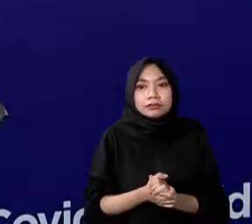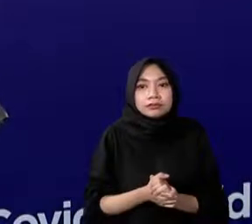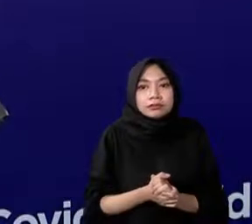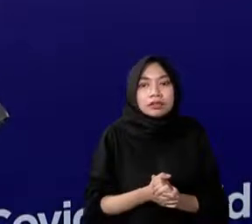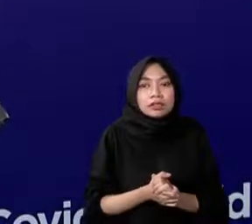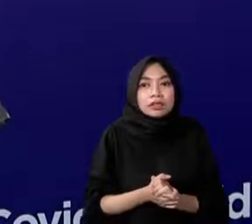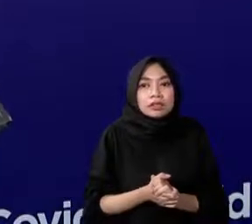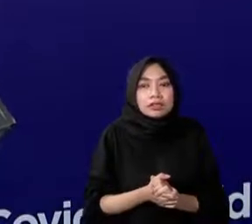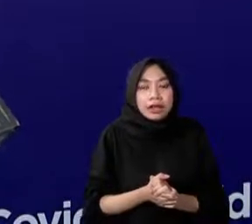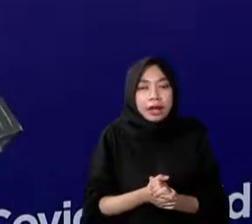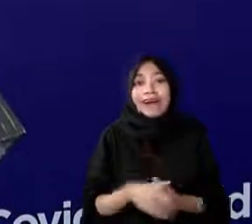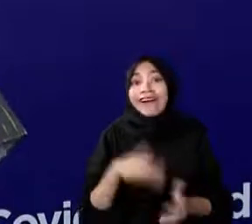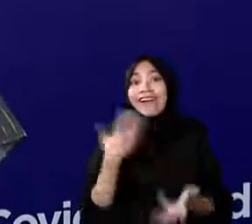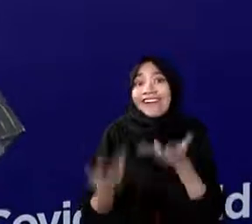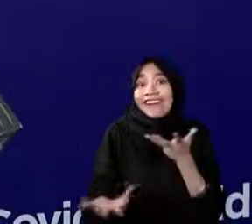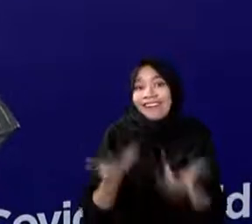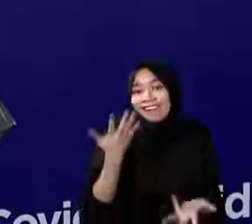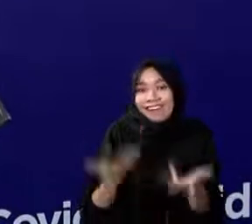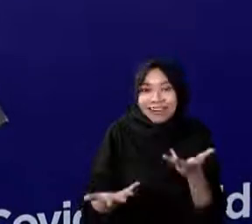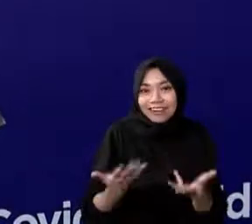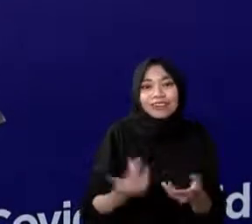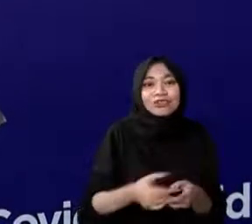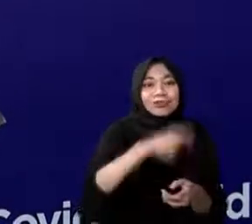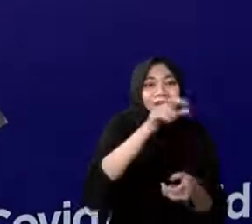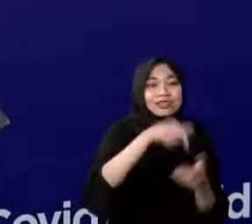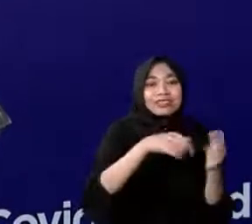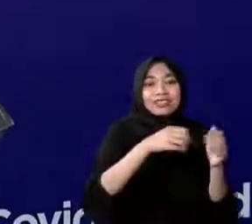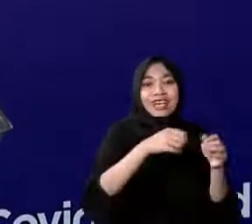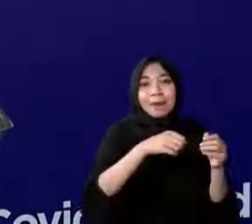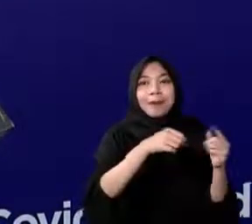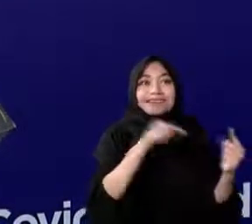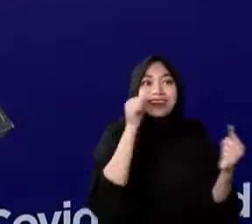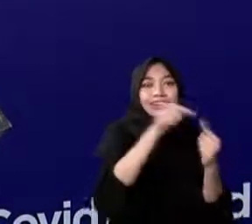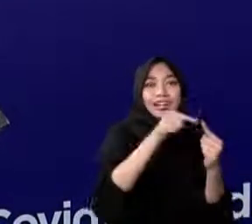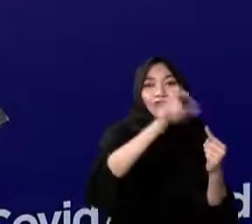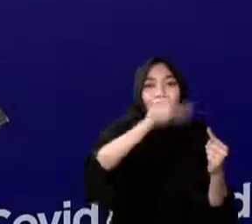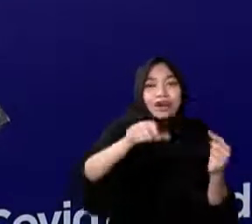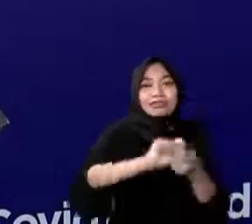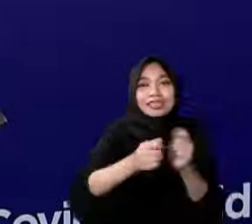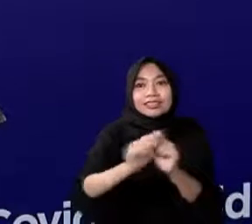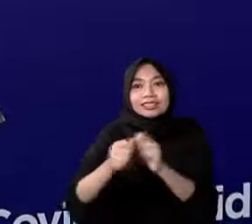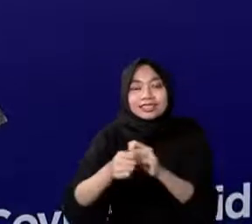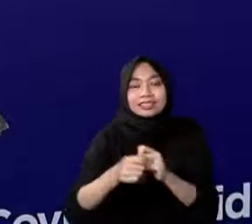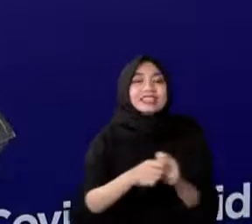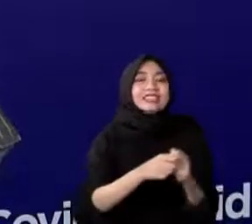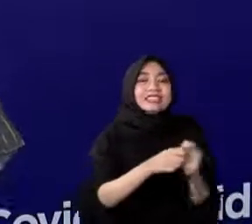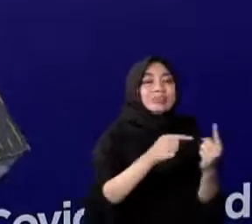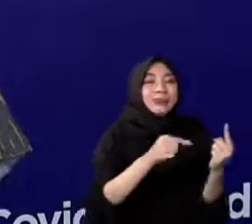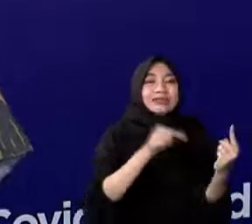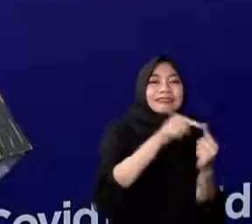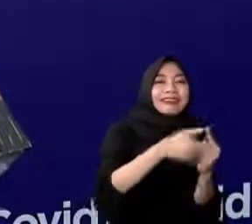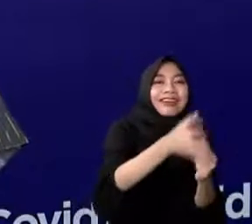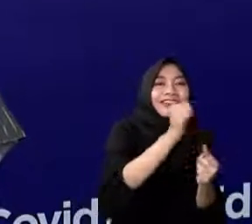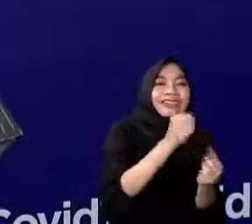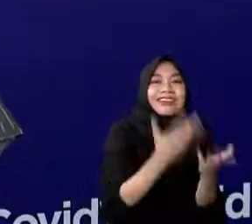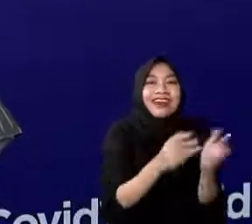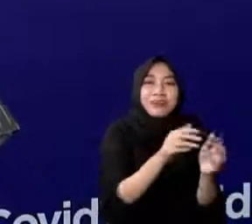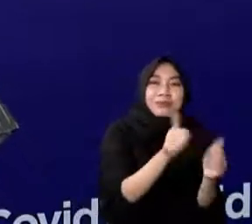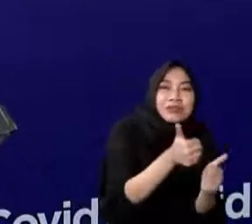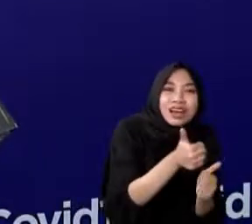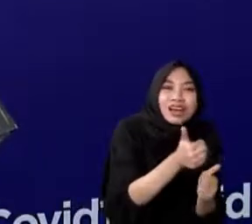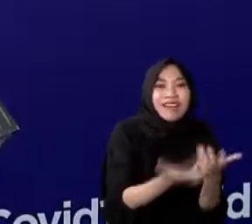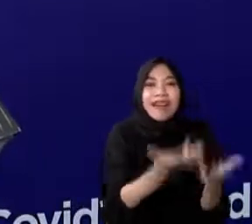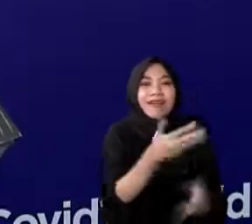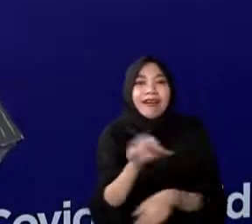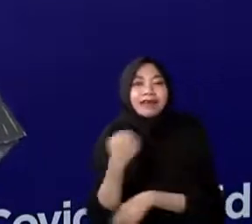jumlah pemeriksaan kenapa akhirnya kadang belum bisa mencapai. Dan sebenarnya beberapa provinsi juga sudah mencapai namun fluktuatif setiap pekannya. Kadang